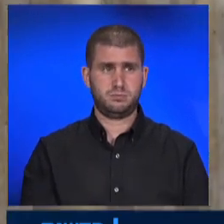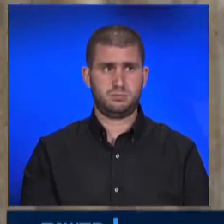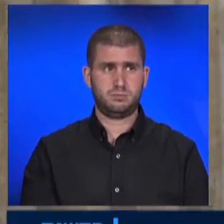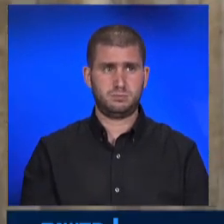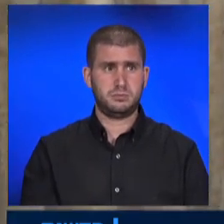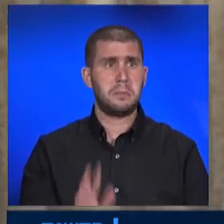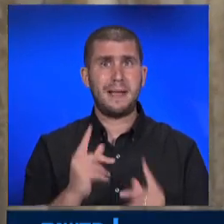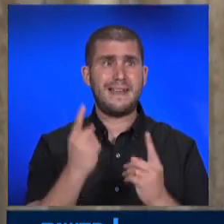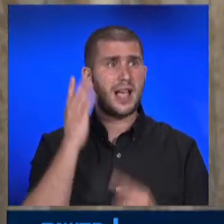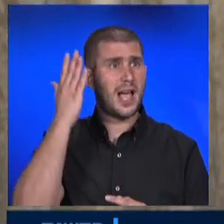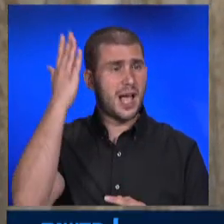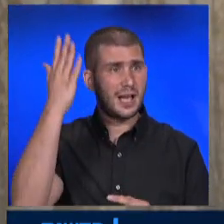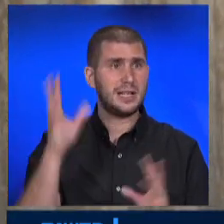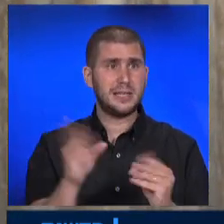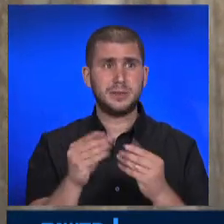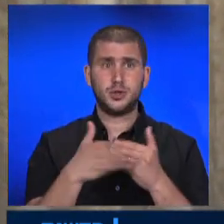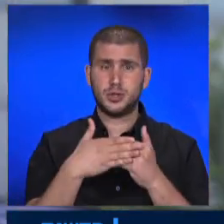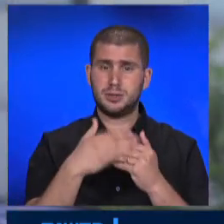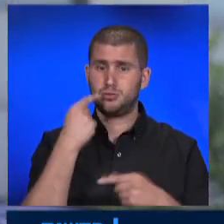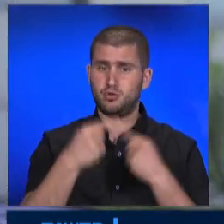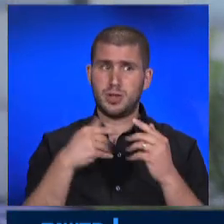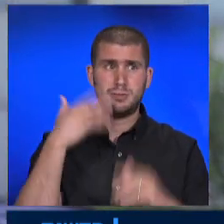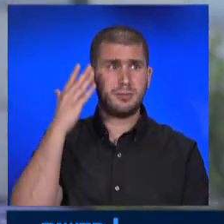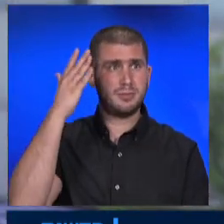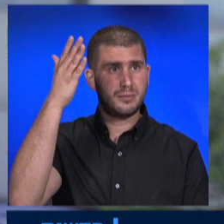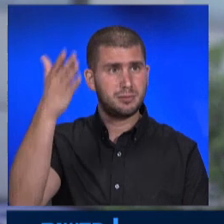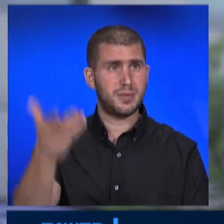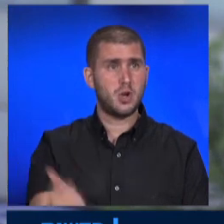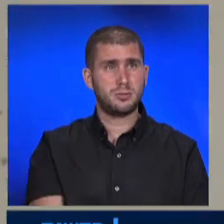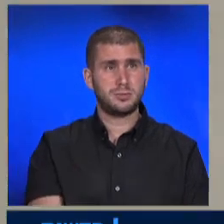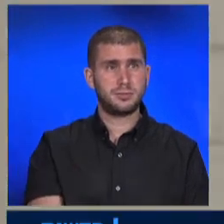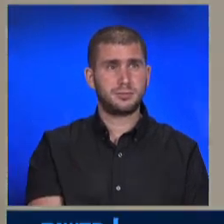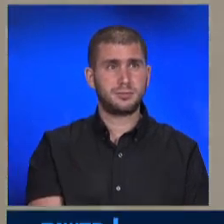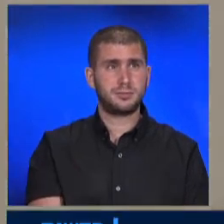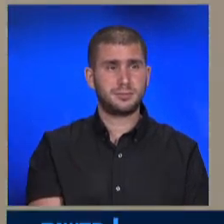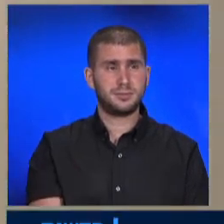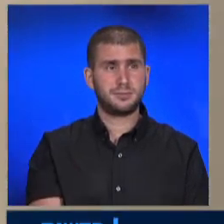במה יקרה איתי ועם אשתי במהלך השנים הבאות בעצם.